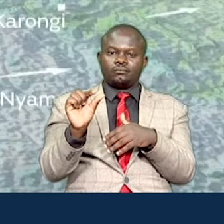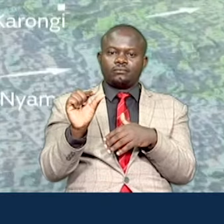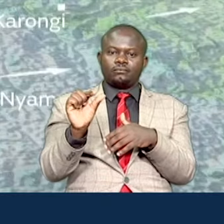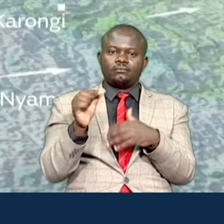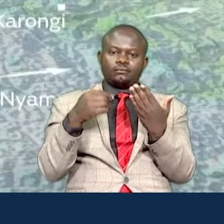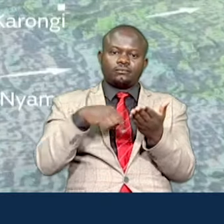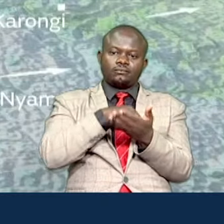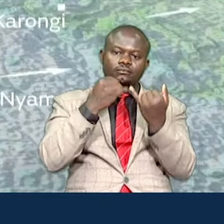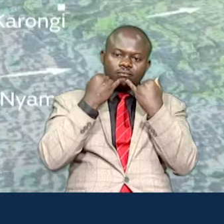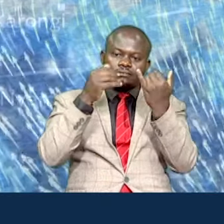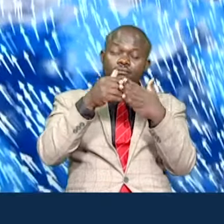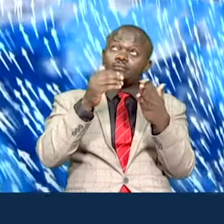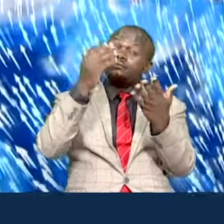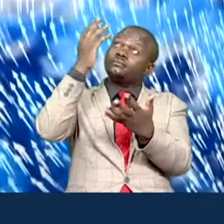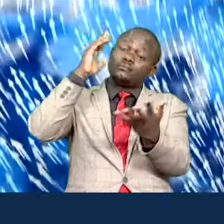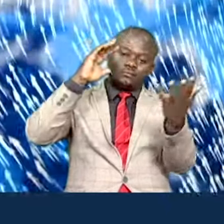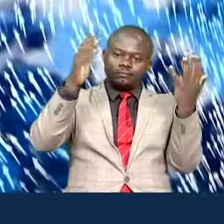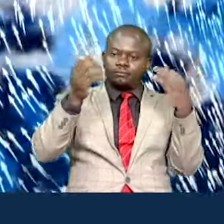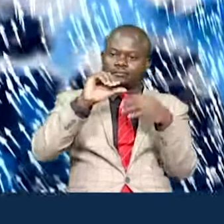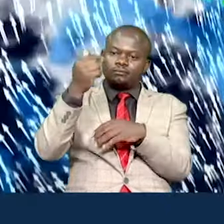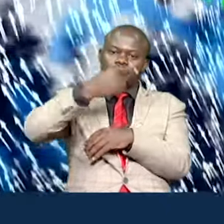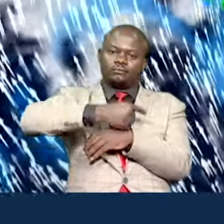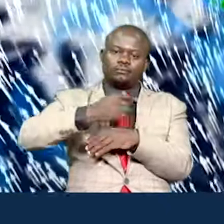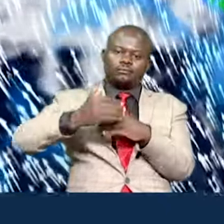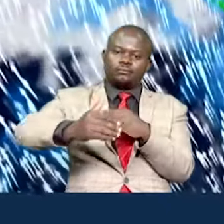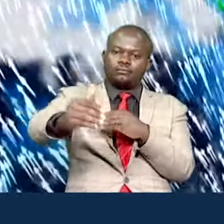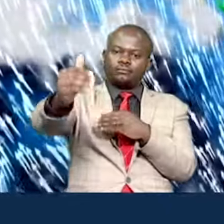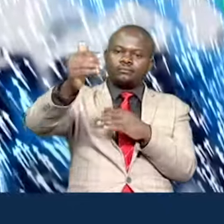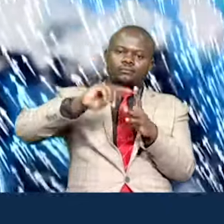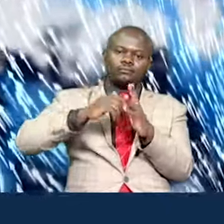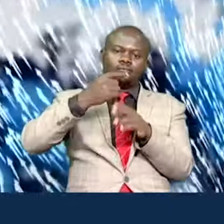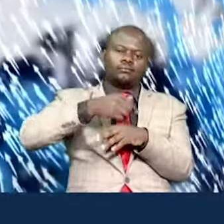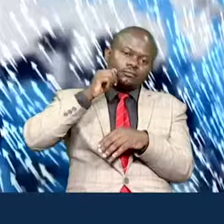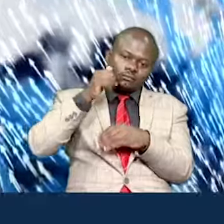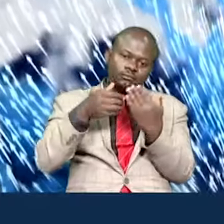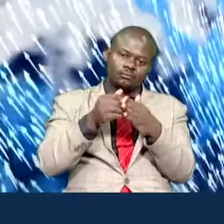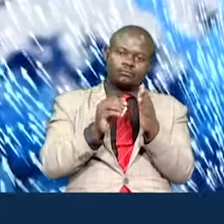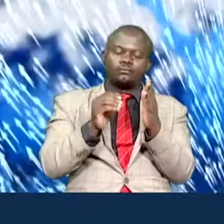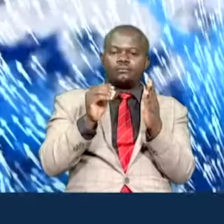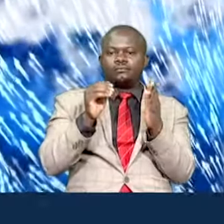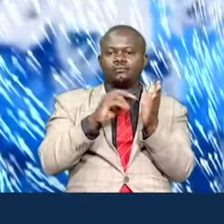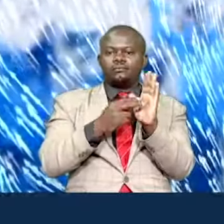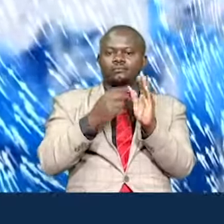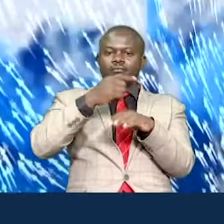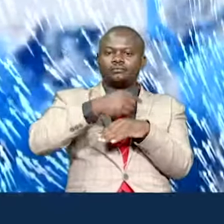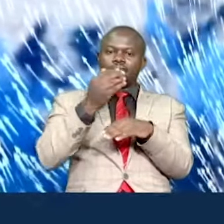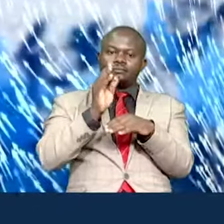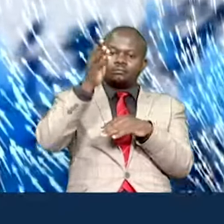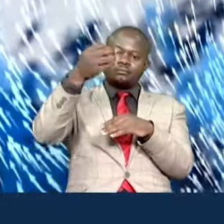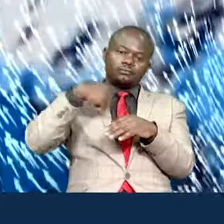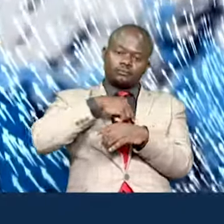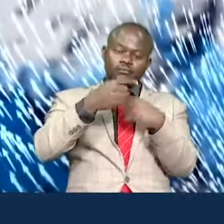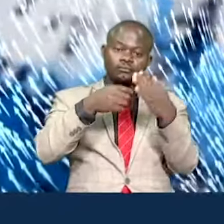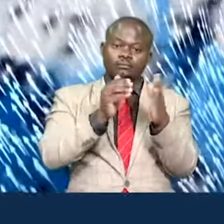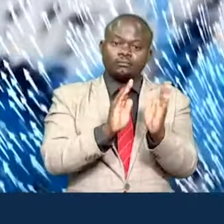Reka tubabwire ikirere giteganijwe mu yindi minsi iri imbere, duhere ku munsi w'ejo, no kuvuga iminsi 5 iri imbere. Turakomeza